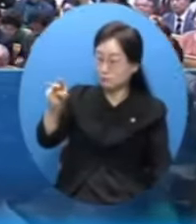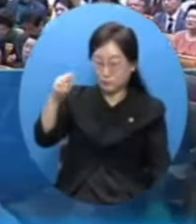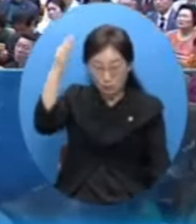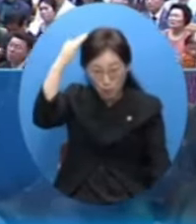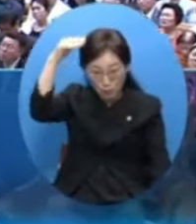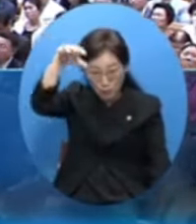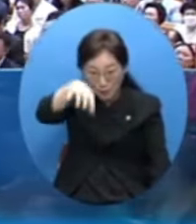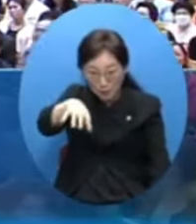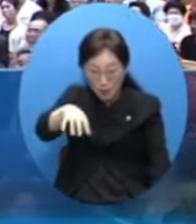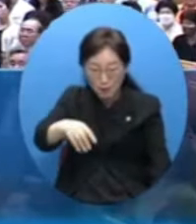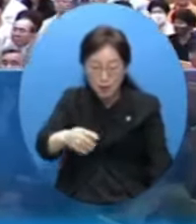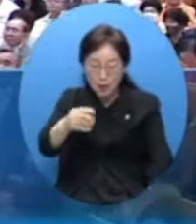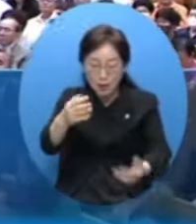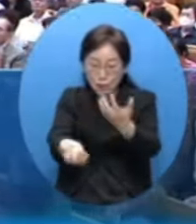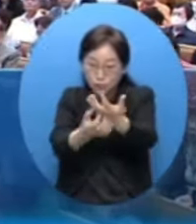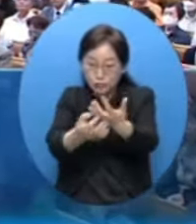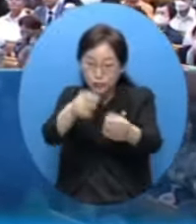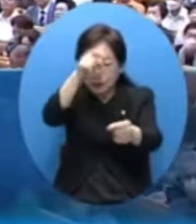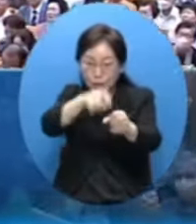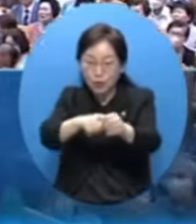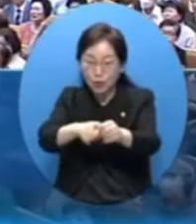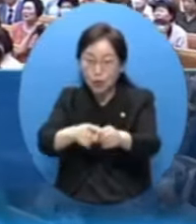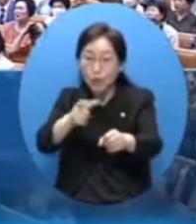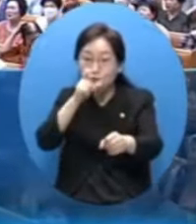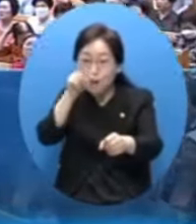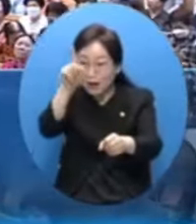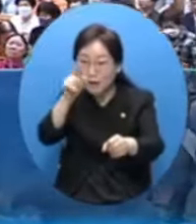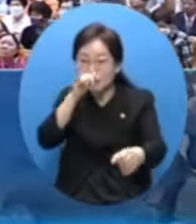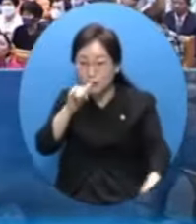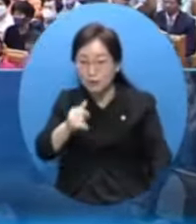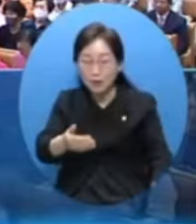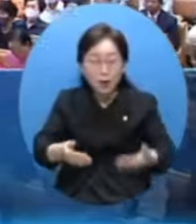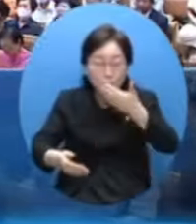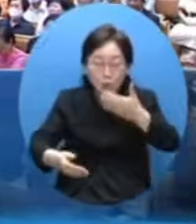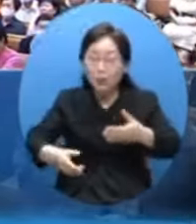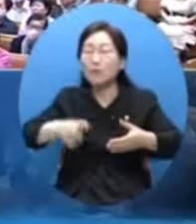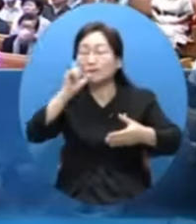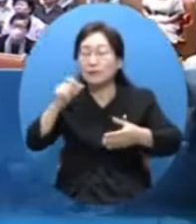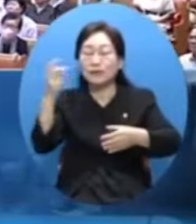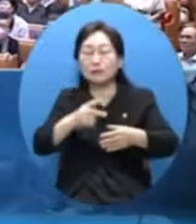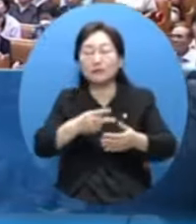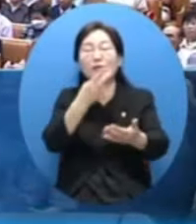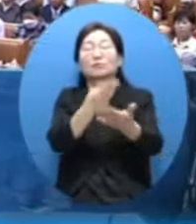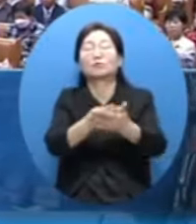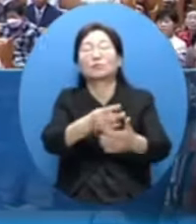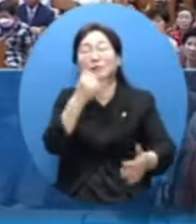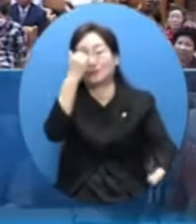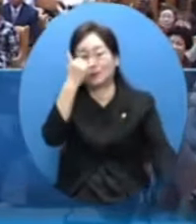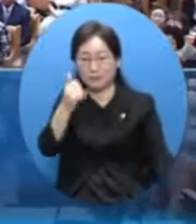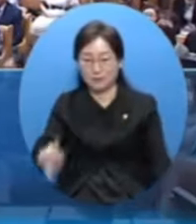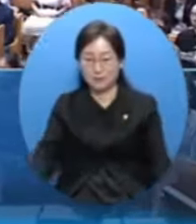숯불에 구운 떡과 한 병 물이 있더라. 이에 먹고 마시고 다시 누웠더니